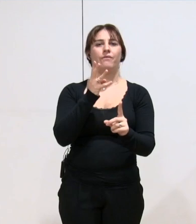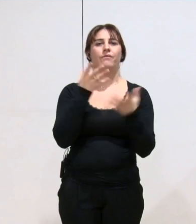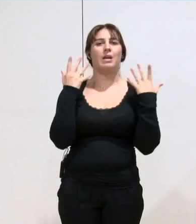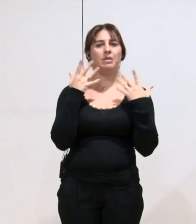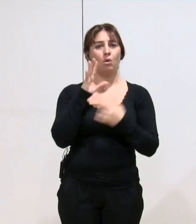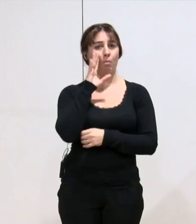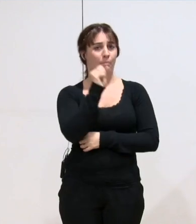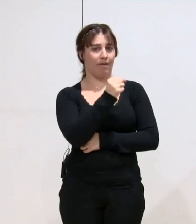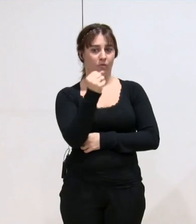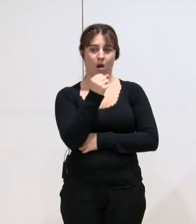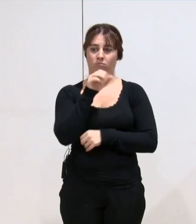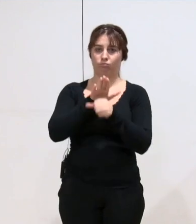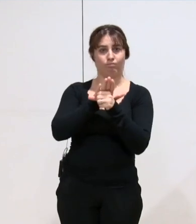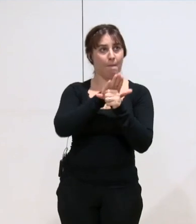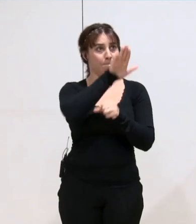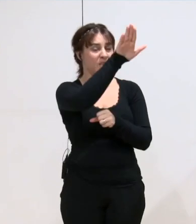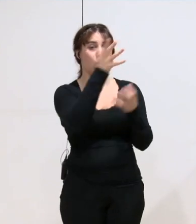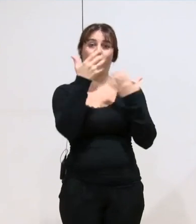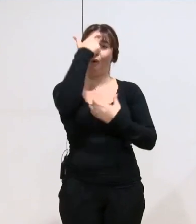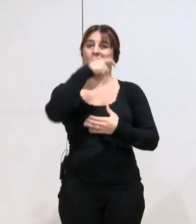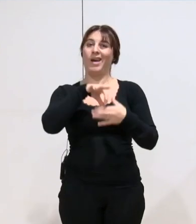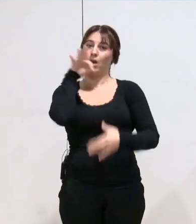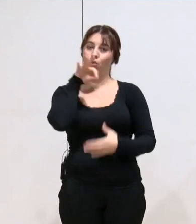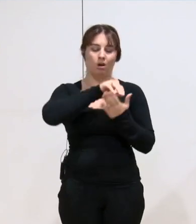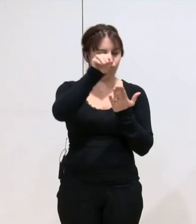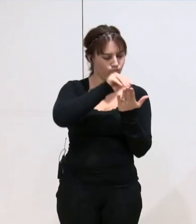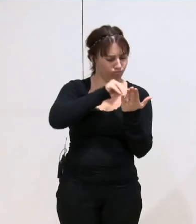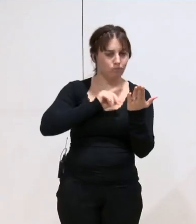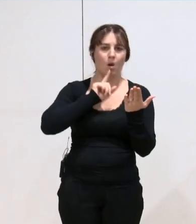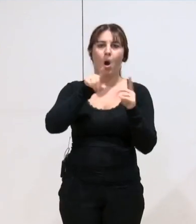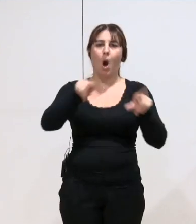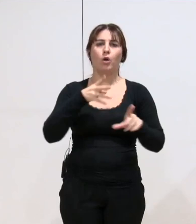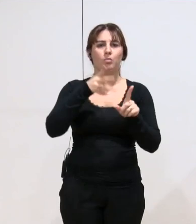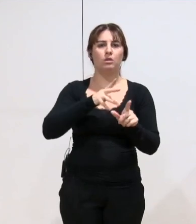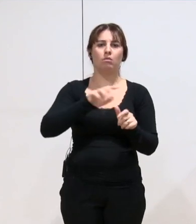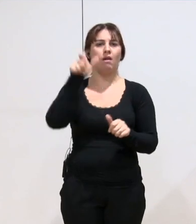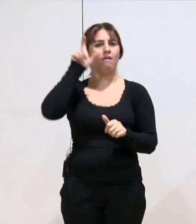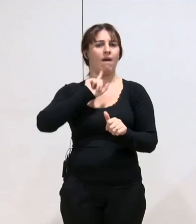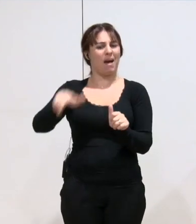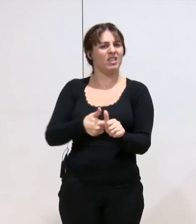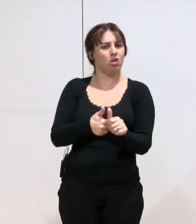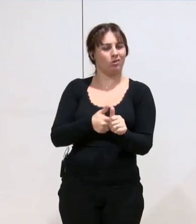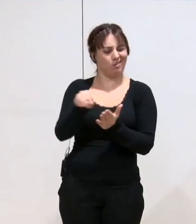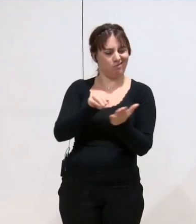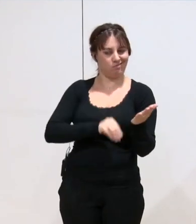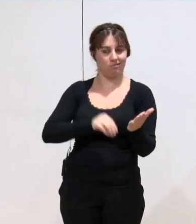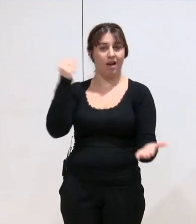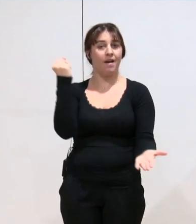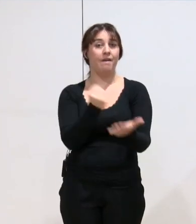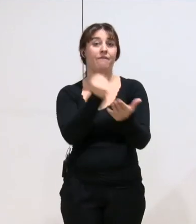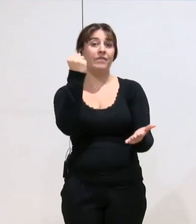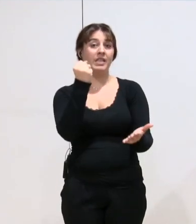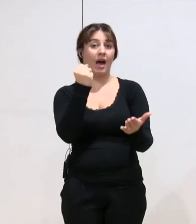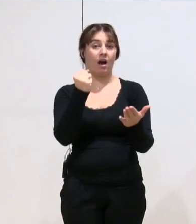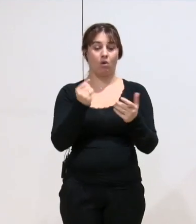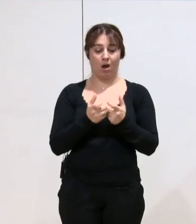qui part en mission, qui souhaite partir en mission, donc qui remplit son ordre de mission avec son assistante. Et là, on a un premier visa, un visa au niveau du